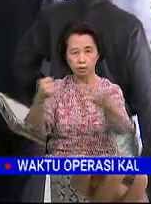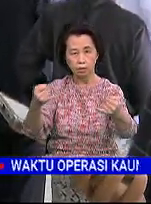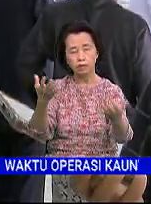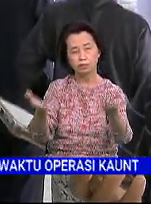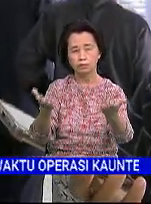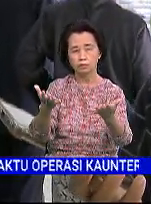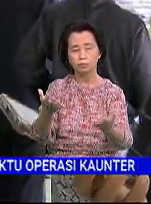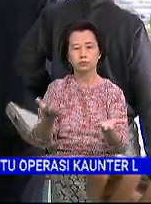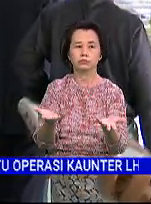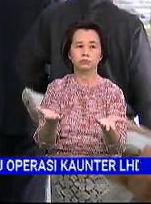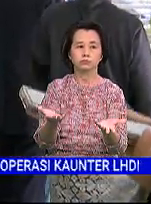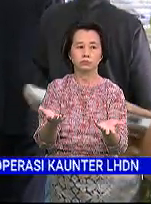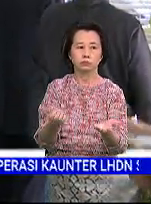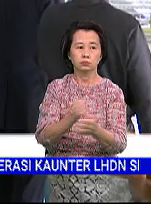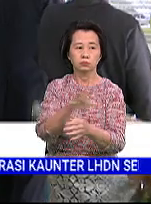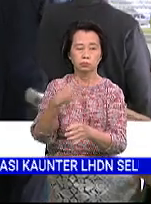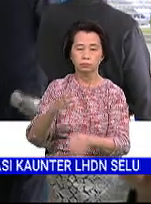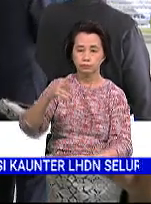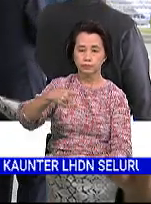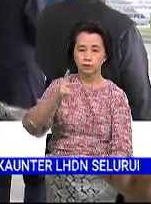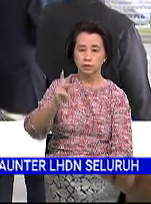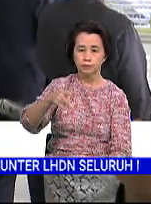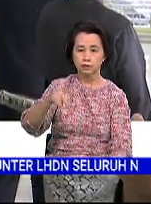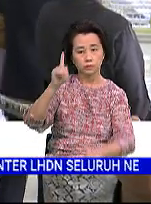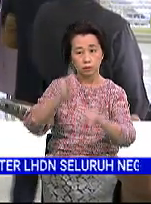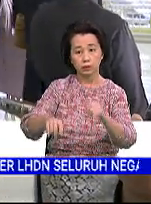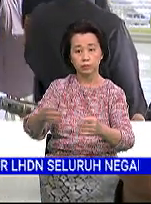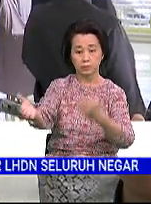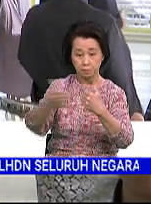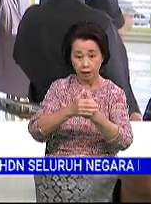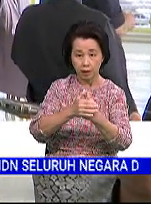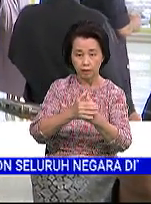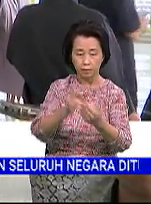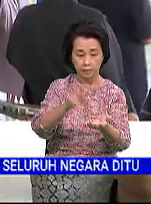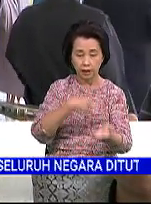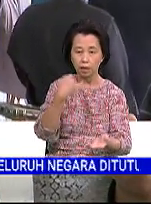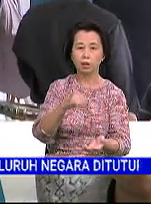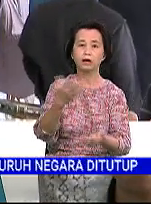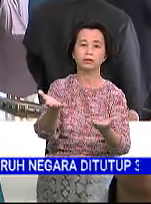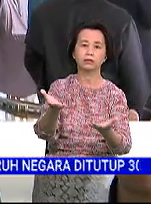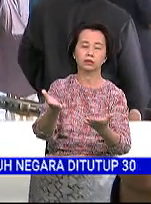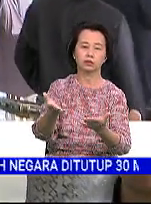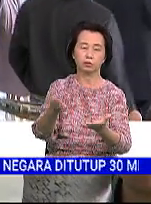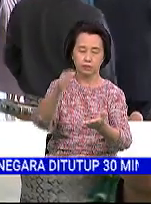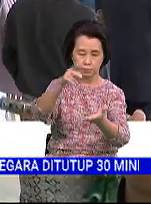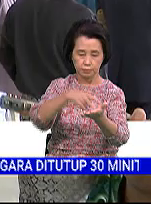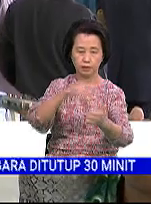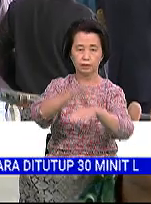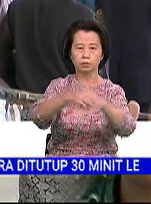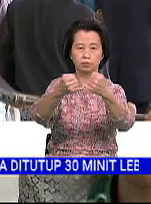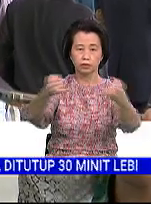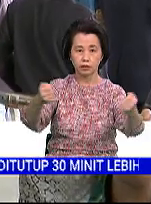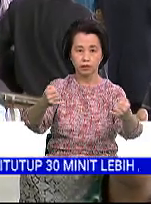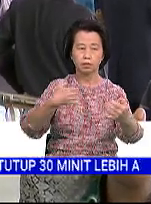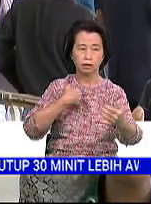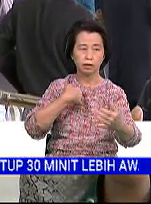Kemungkinan kalau dah tahun ni PKP rentas sempadan tak boleh, saya jangka anak-anak Kedah yang luar berada